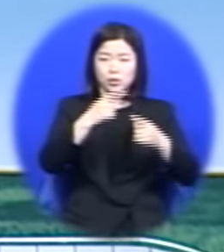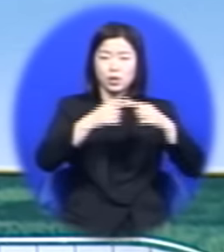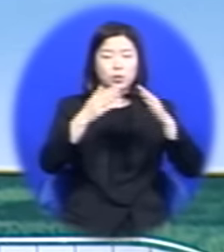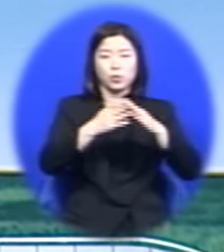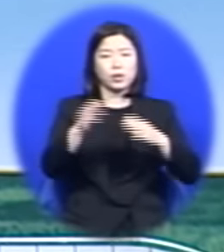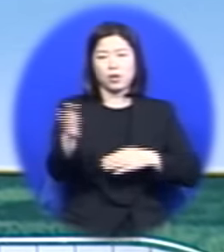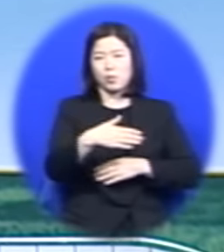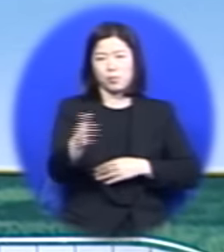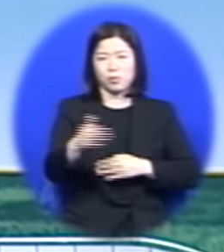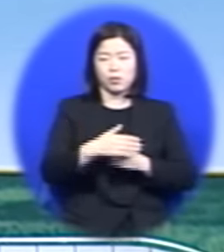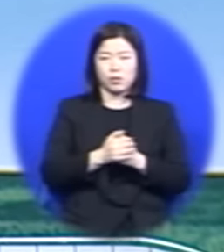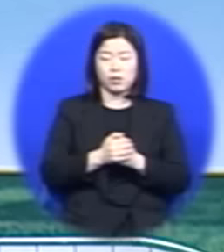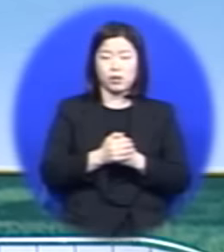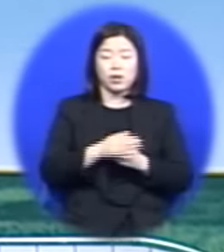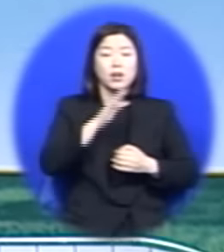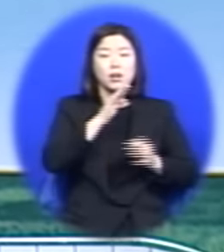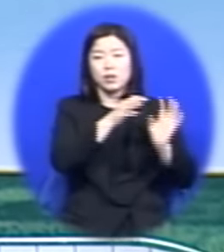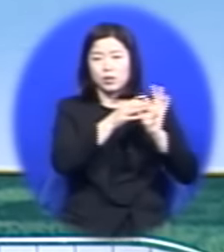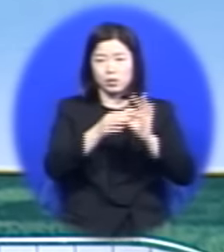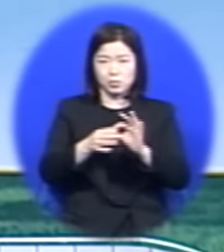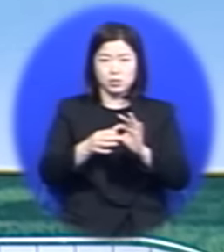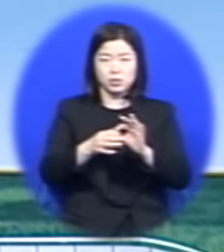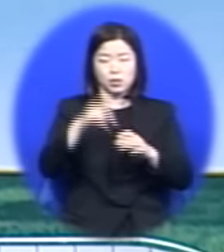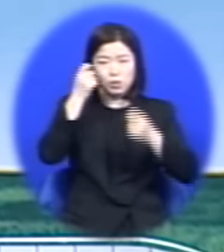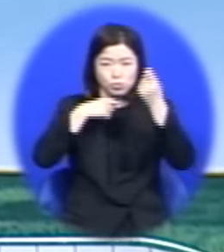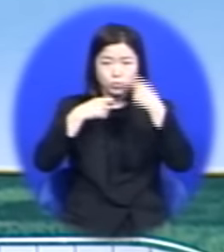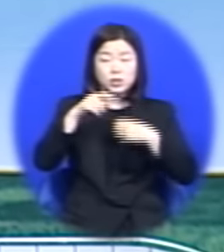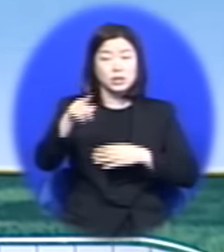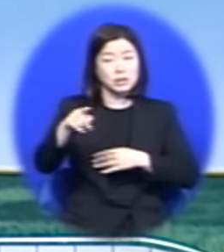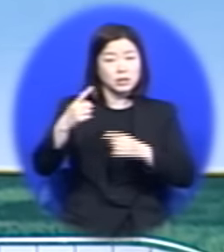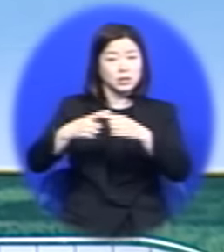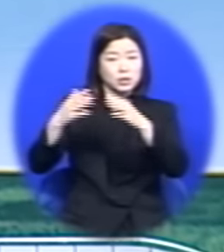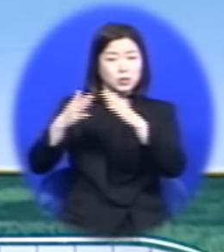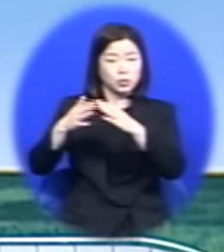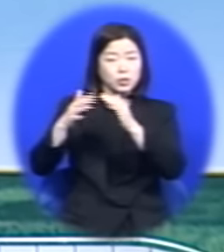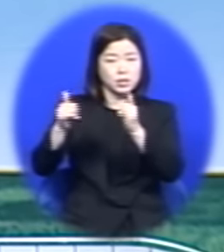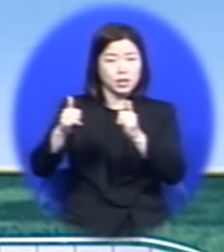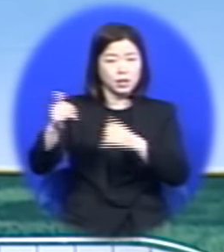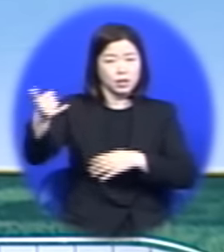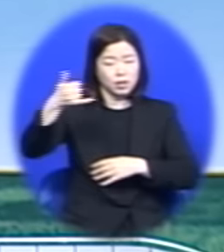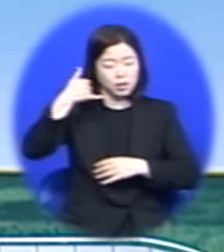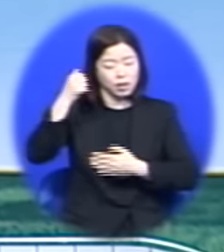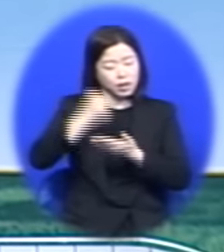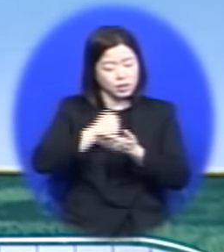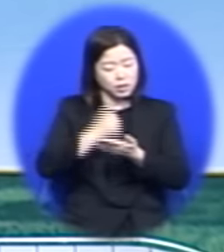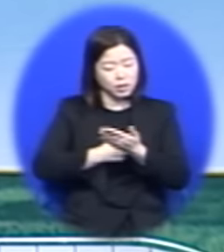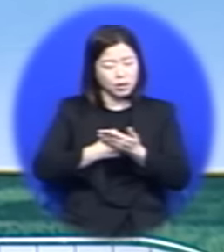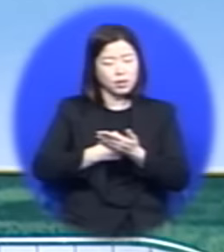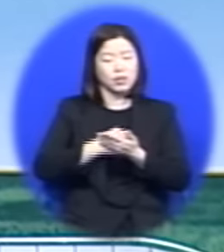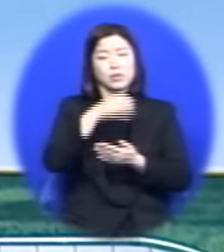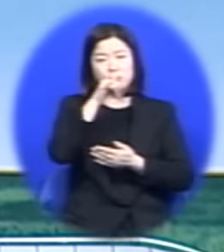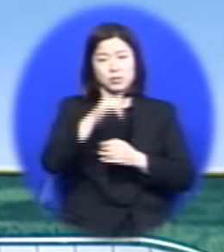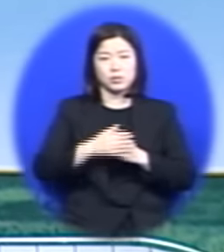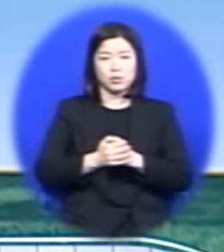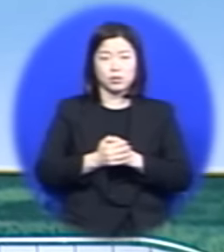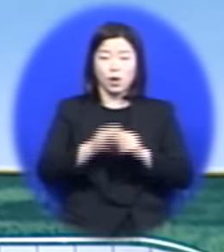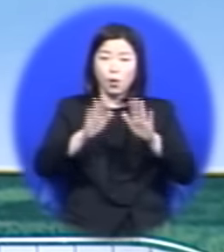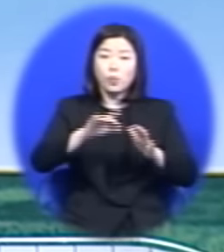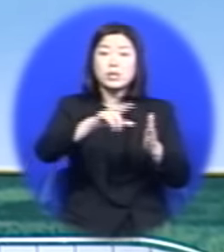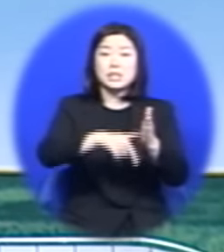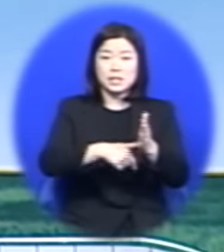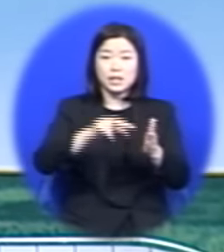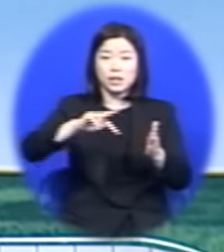없어요. 그러면서 우는 교우의 전화를 안타깝게 받았어요. 오늘 이